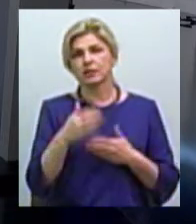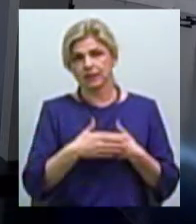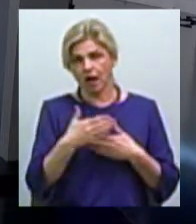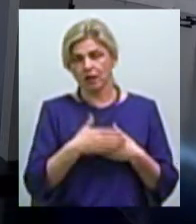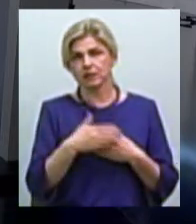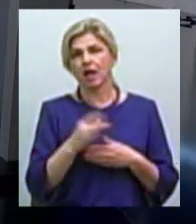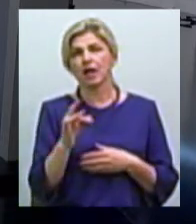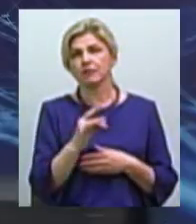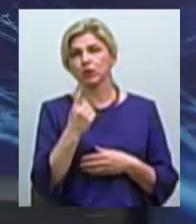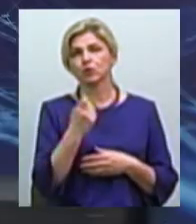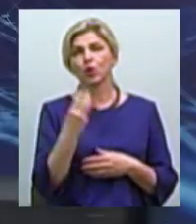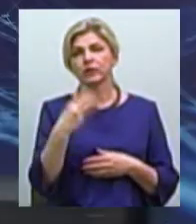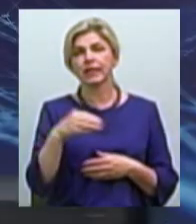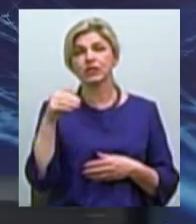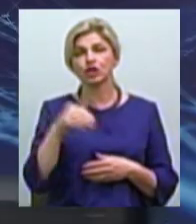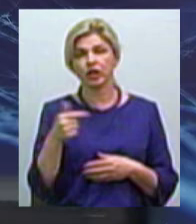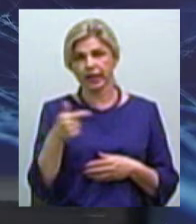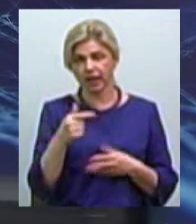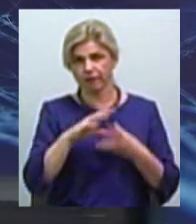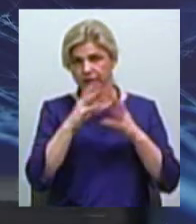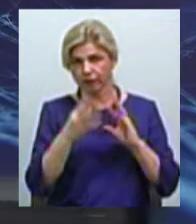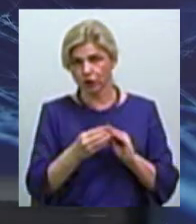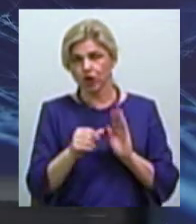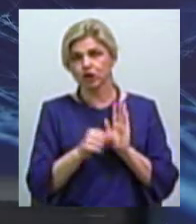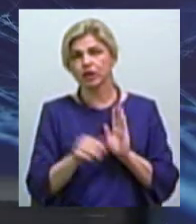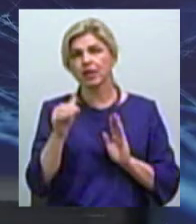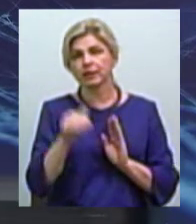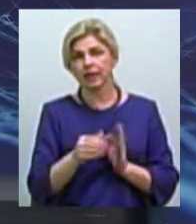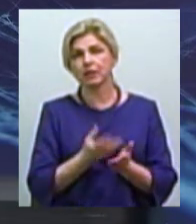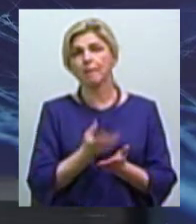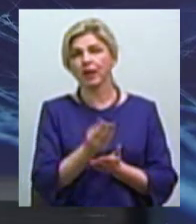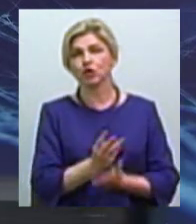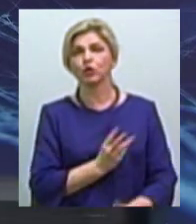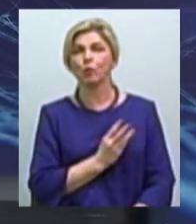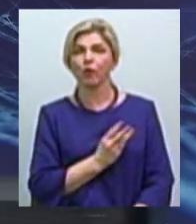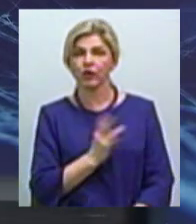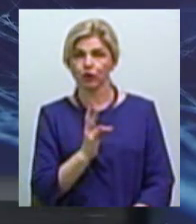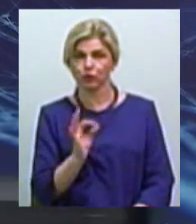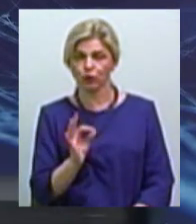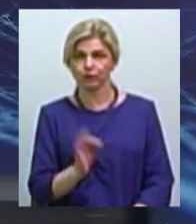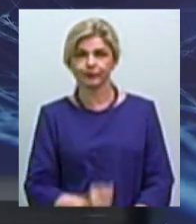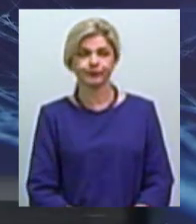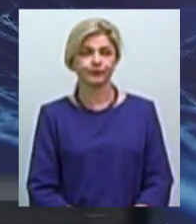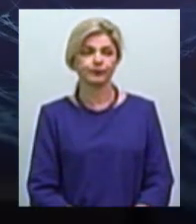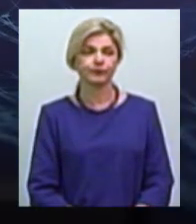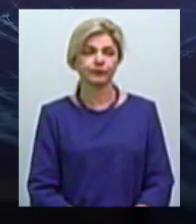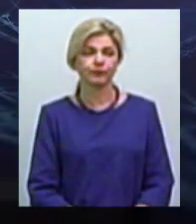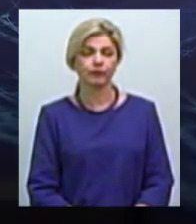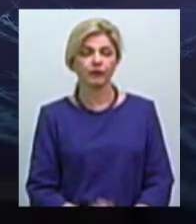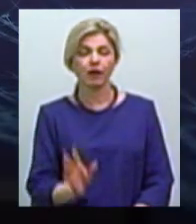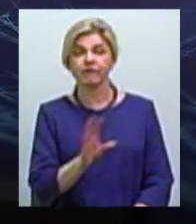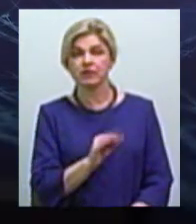у розмірі 130 тисяч гривень, 60 тисяч сплачено добровільно. Усі